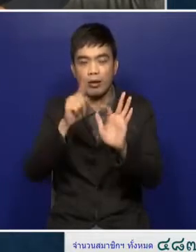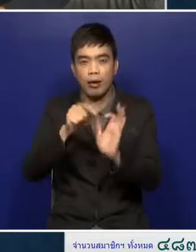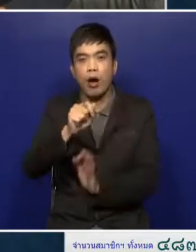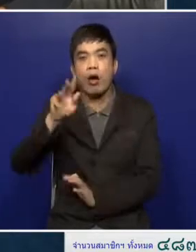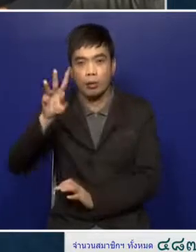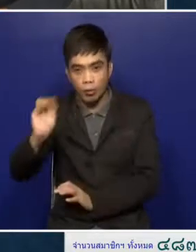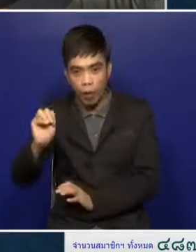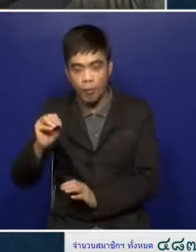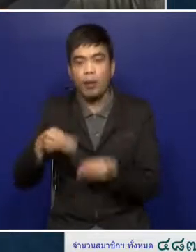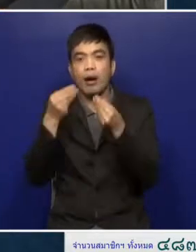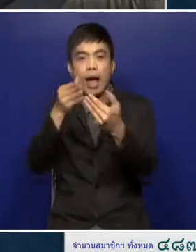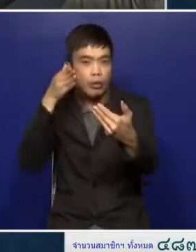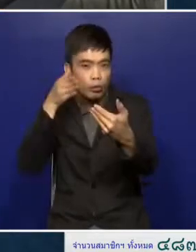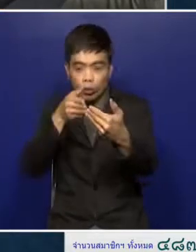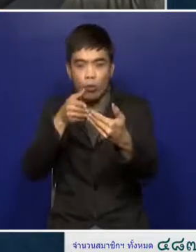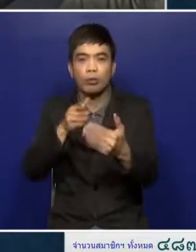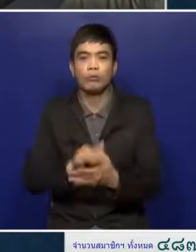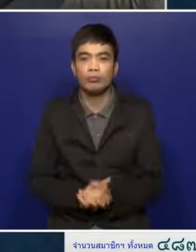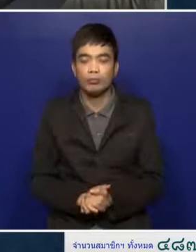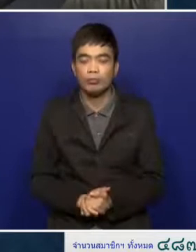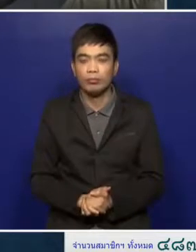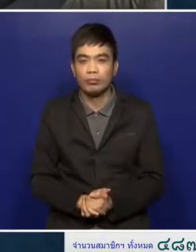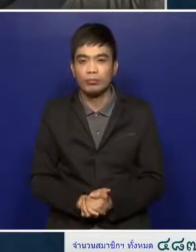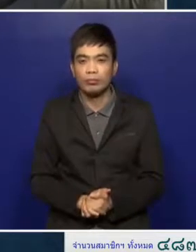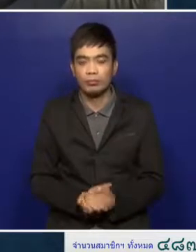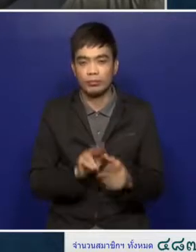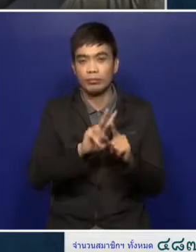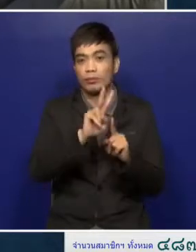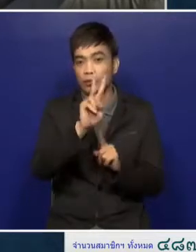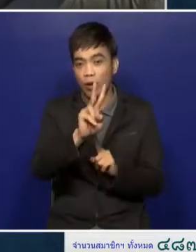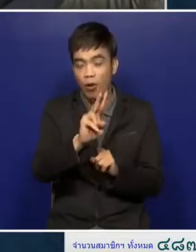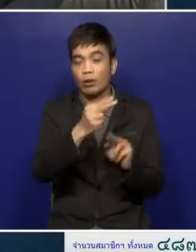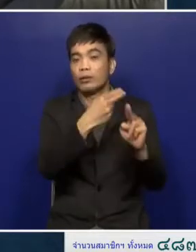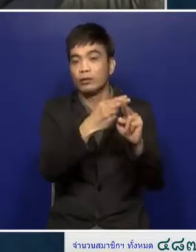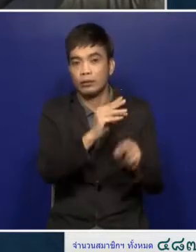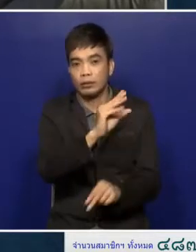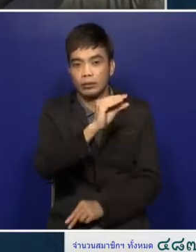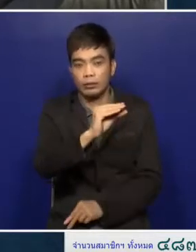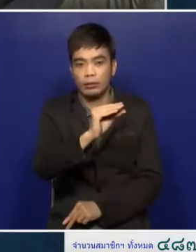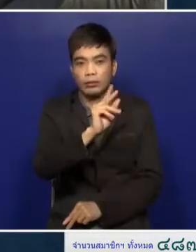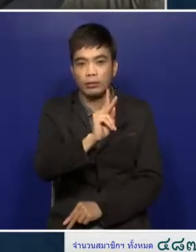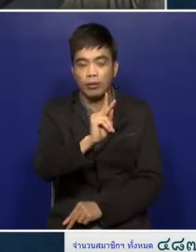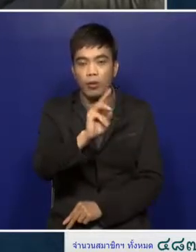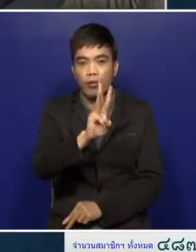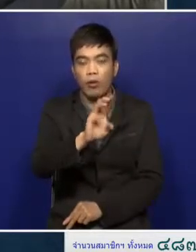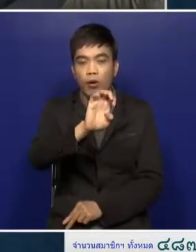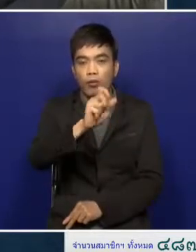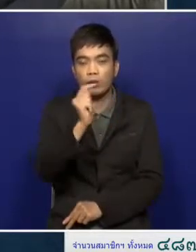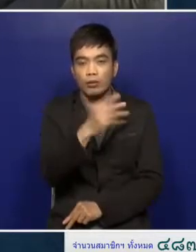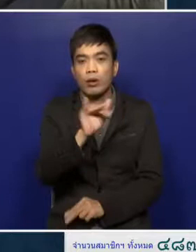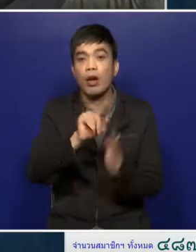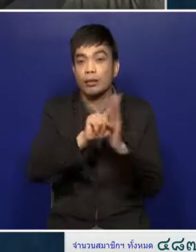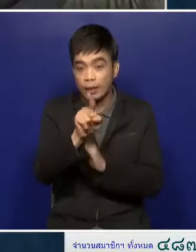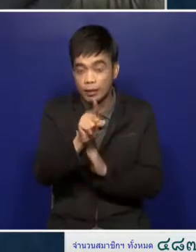หรับพืชกระท่อมโดยเฉพาะครับท่านที่สองท่านโกวิทพวงงามเพื่อนสมาชิกจากพรรคพลังท้องถิ่นไท